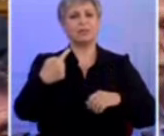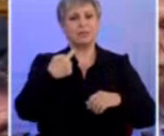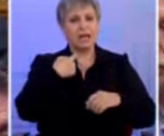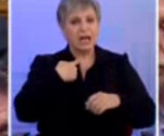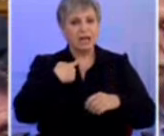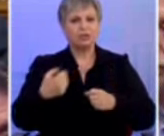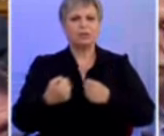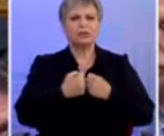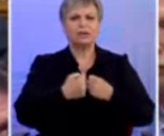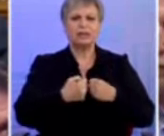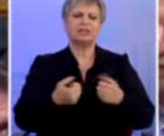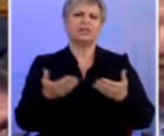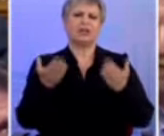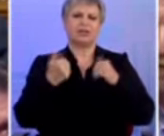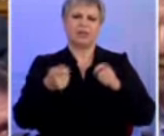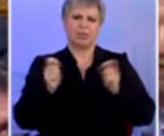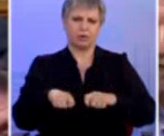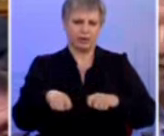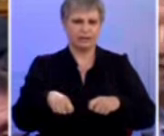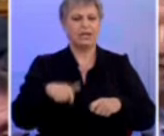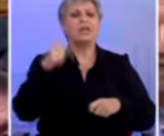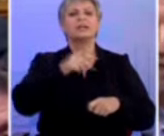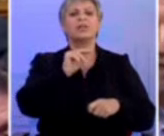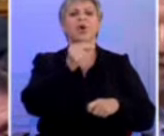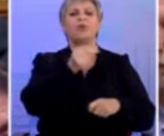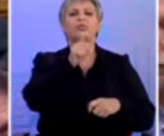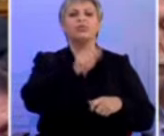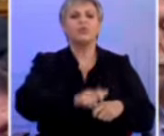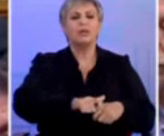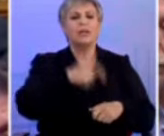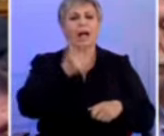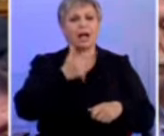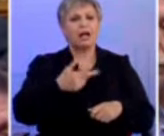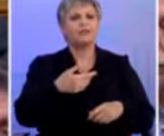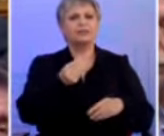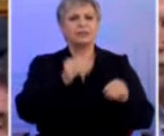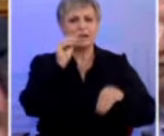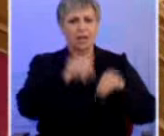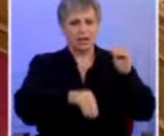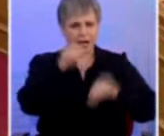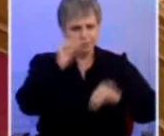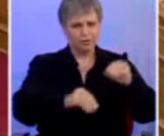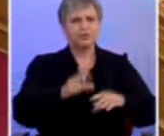στο κοινοβούλιο. Διότι δεν υπάρχουν αυτόχειρες βουλευτές οι οποίοι θα ρίξουν την κυβέρνηση της αριστεράς.